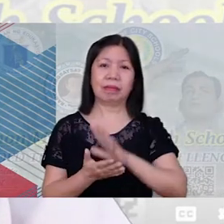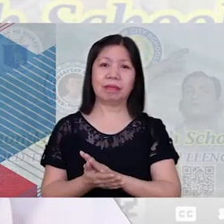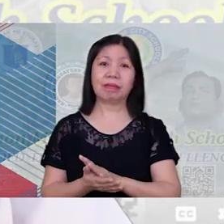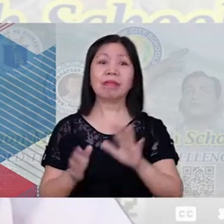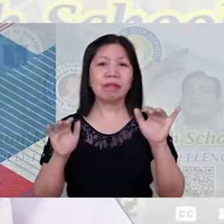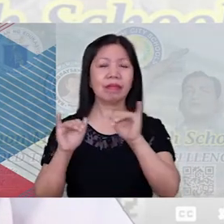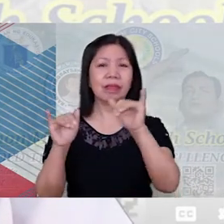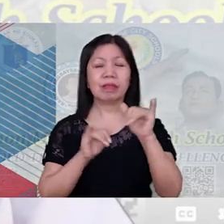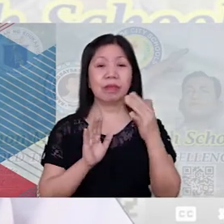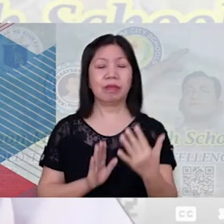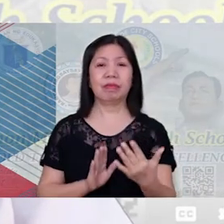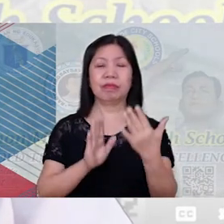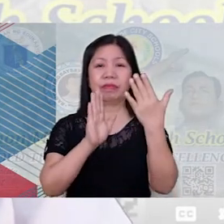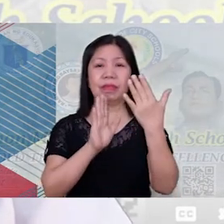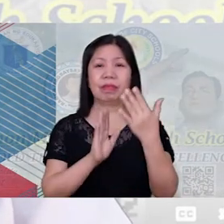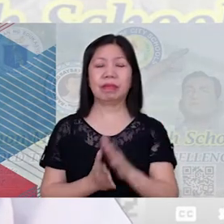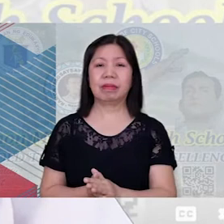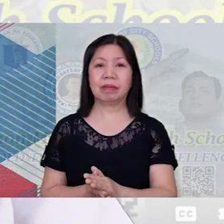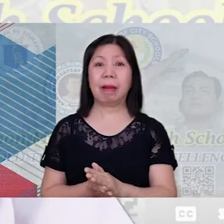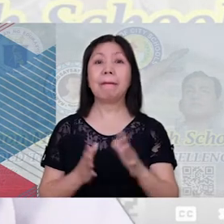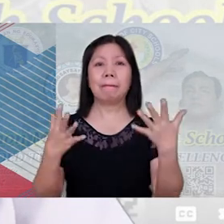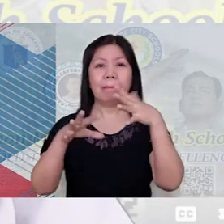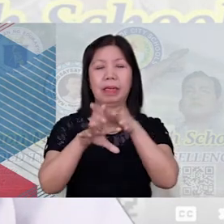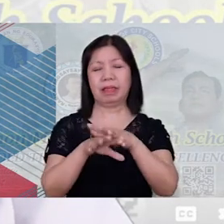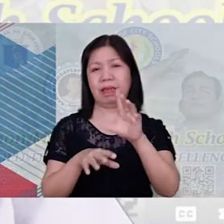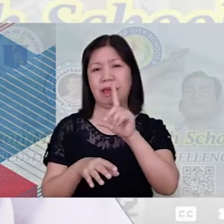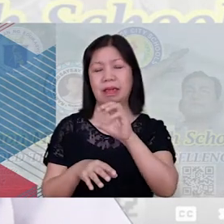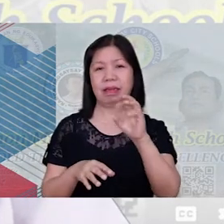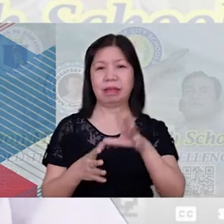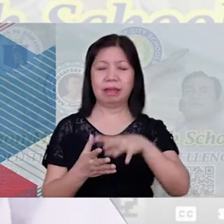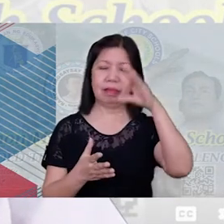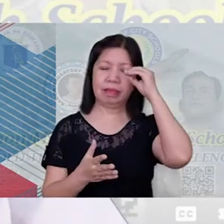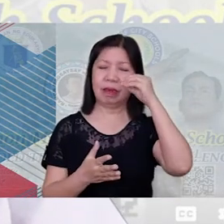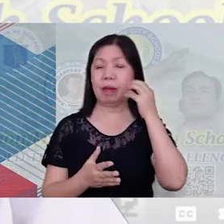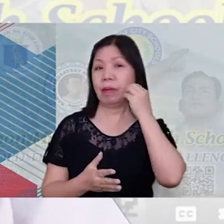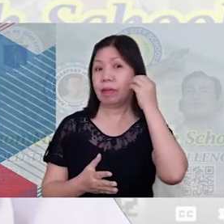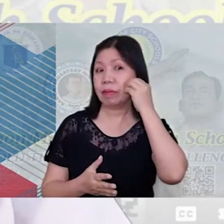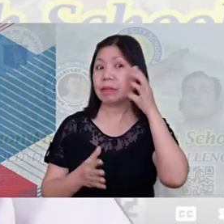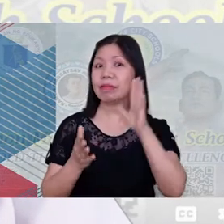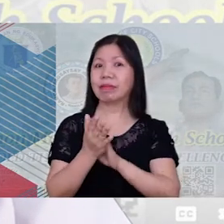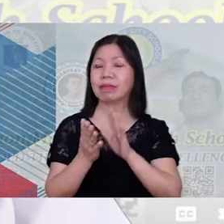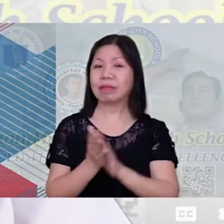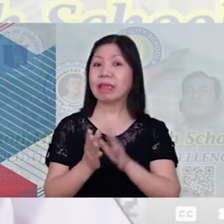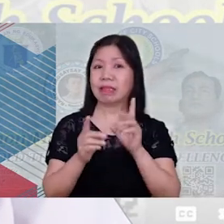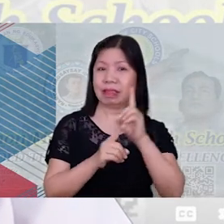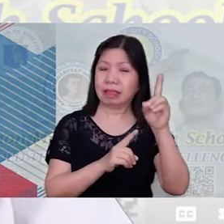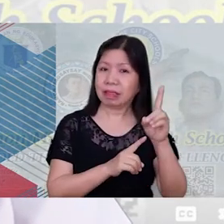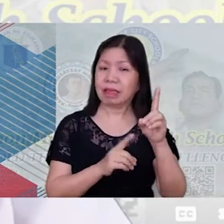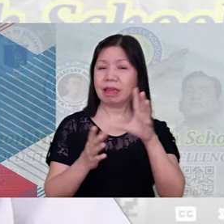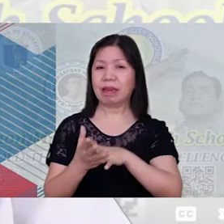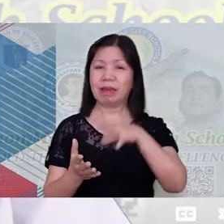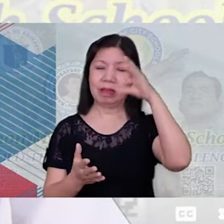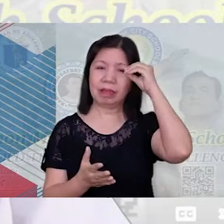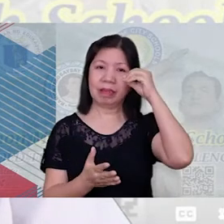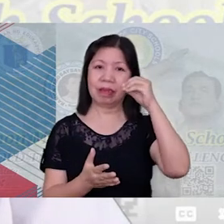modalities tulad ng face-to-face, blended learning, homeschooling, distance learning, modular